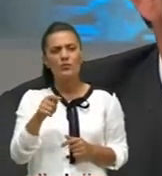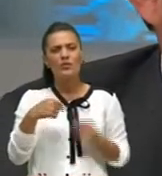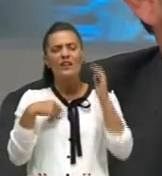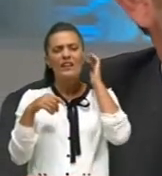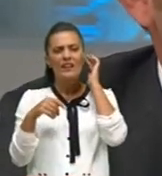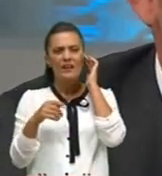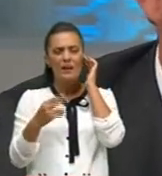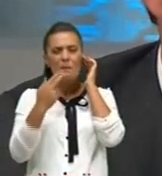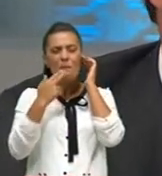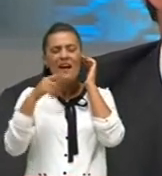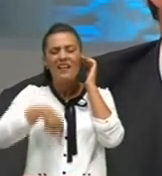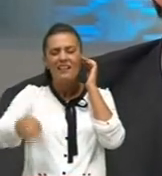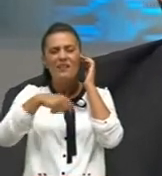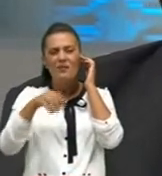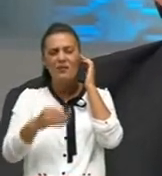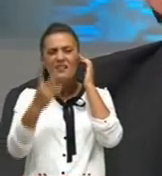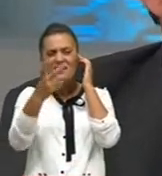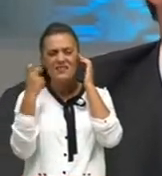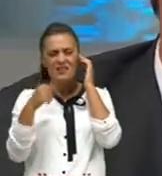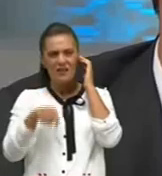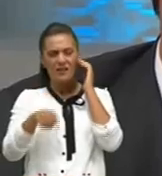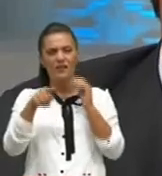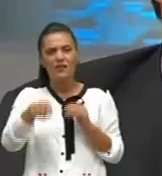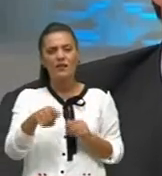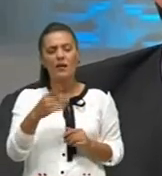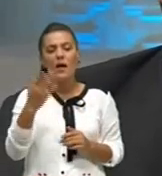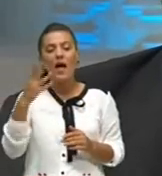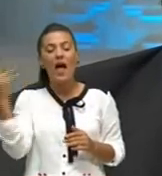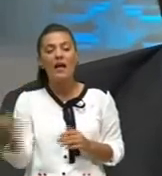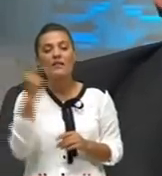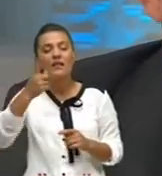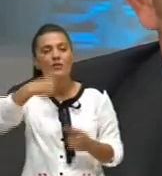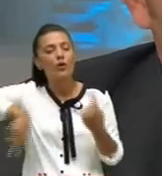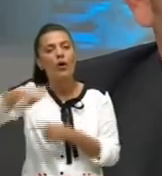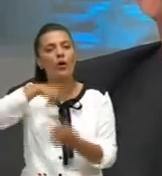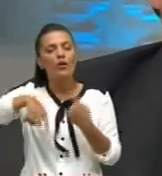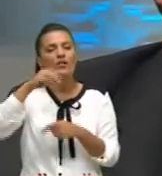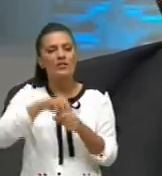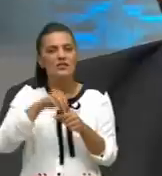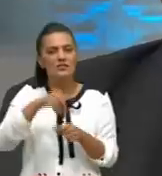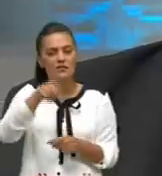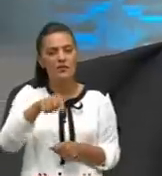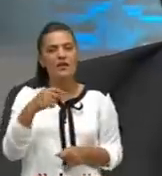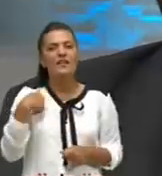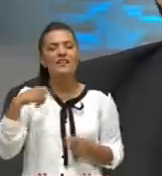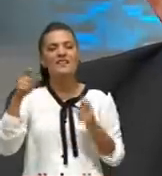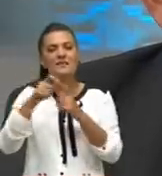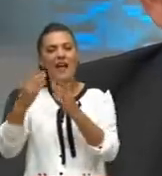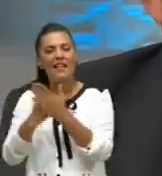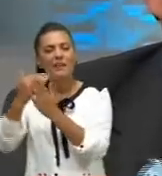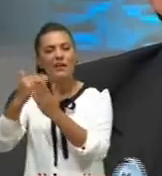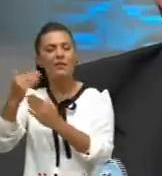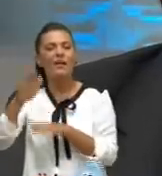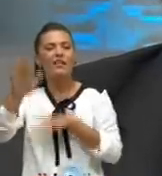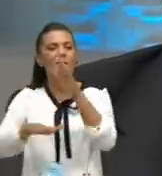olarak nitelendirdiğimiz 2 saat boyunca bir parkur etrafında maksimum ne kadar döneceksiniz? Sprint etabımız var. Qualify ve